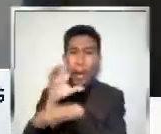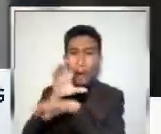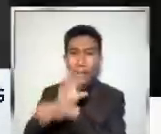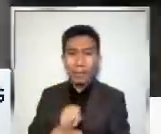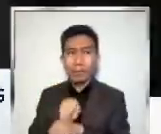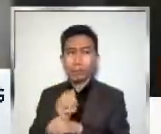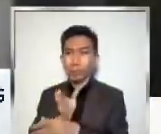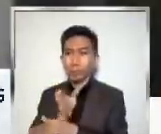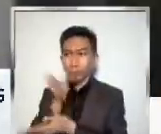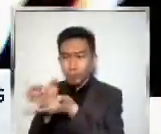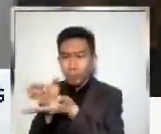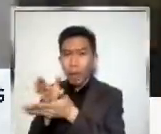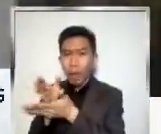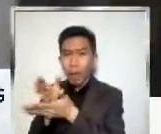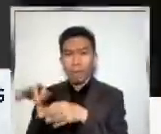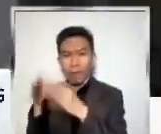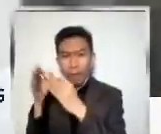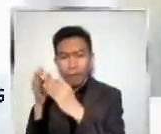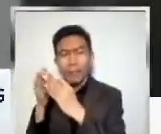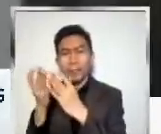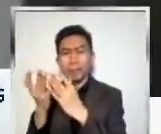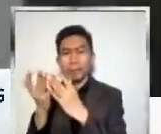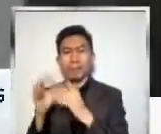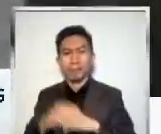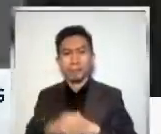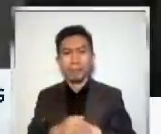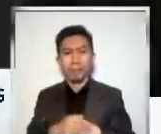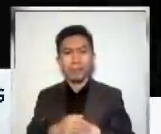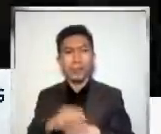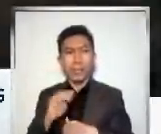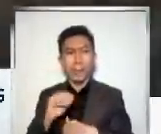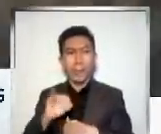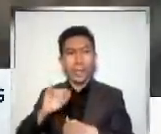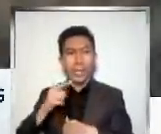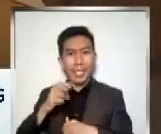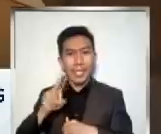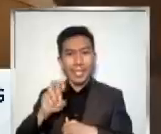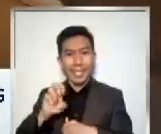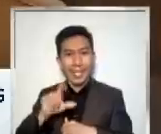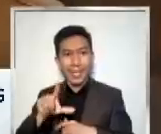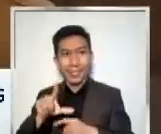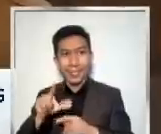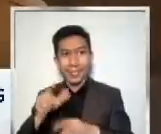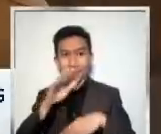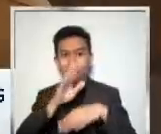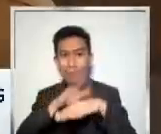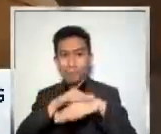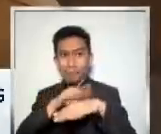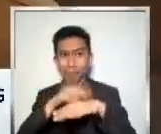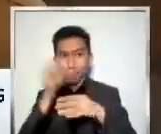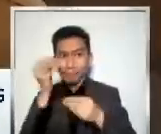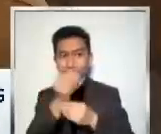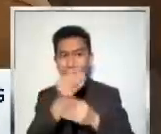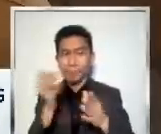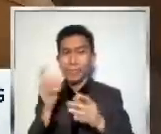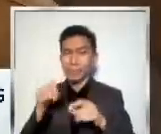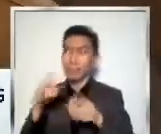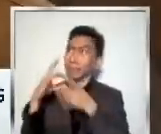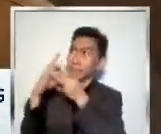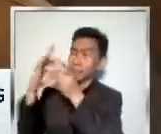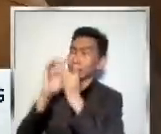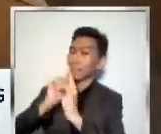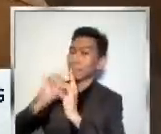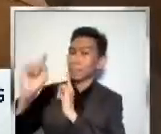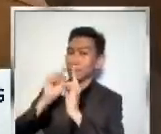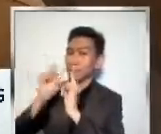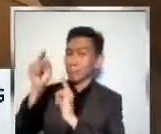lagi. Paalala naman ni Miguel Tan Felix. It's the best time to build your relationship with God, talk to God, to yourself,